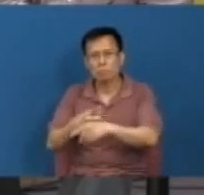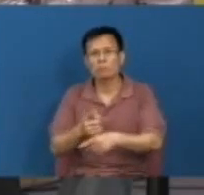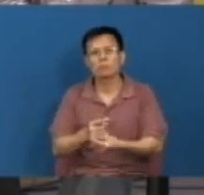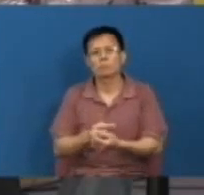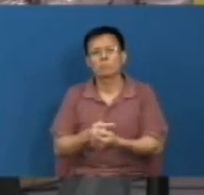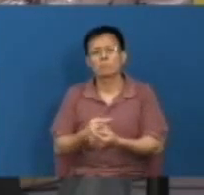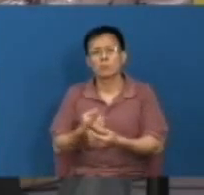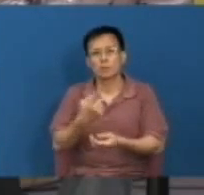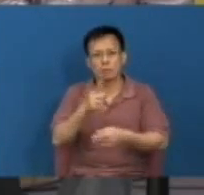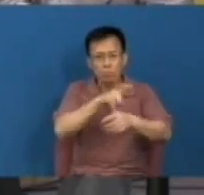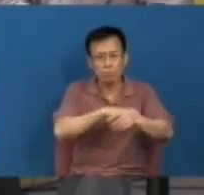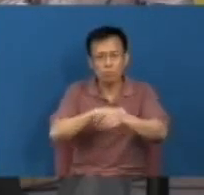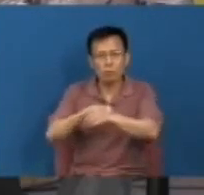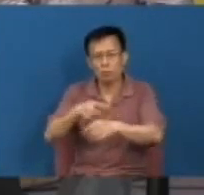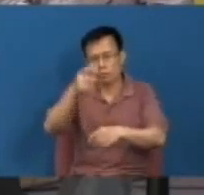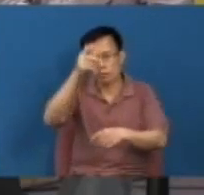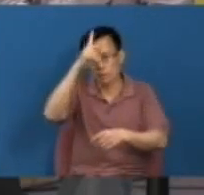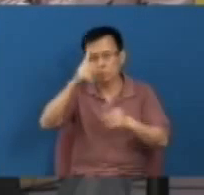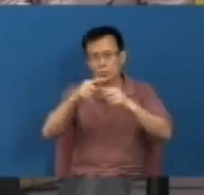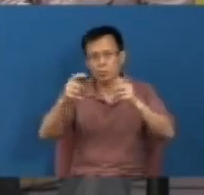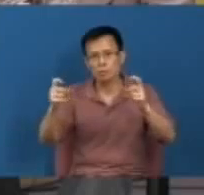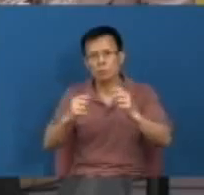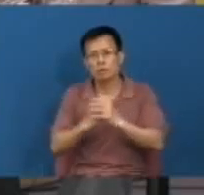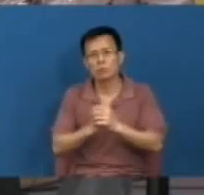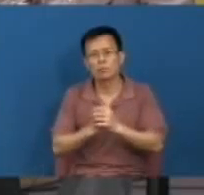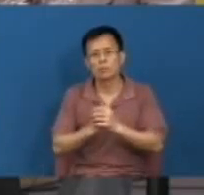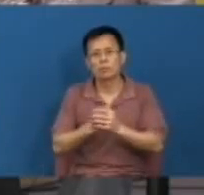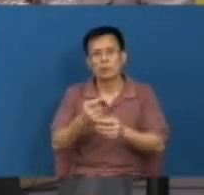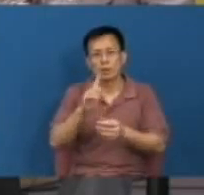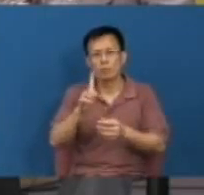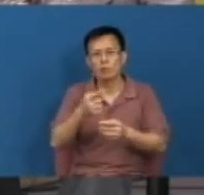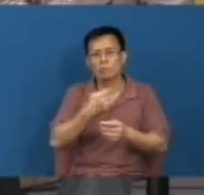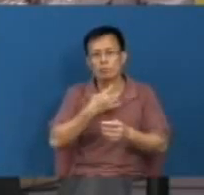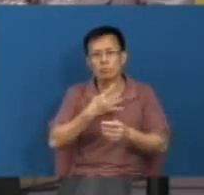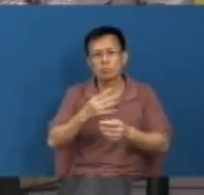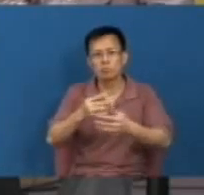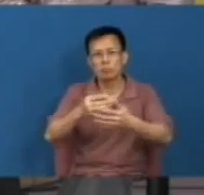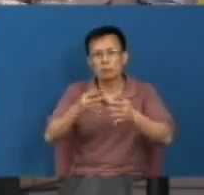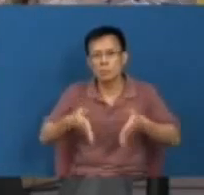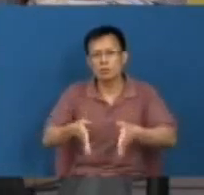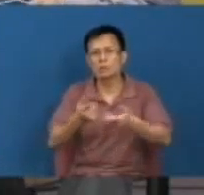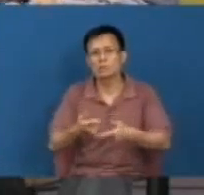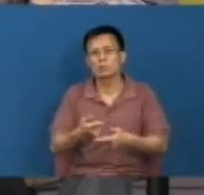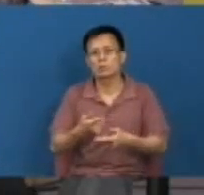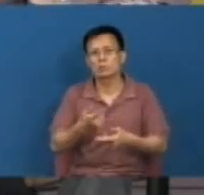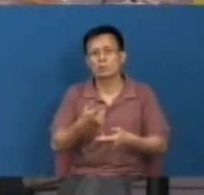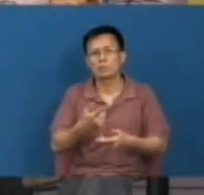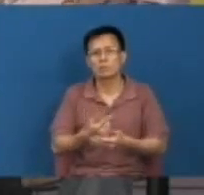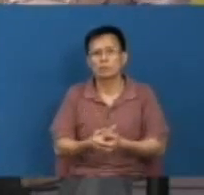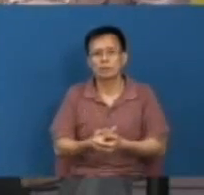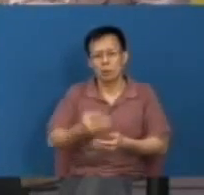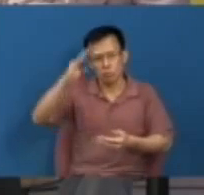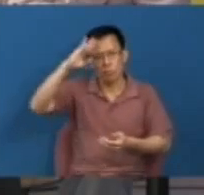間咪要拘捕市建局咧，都要接收你翻嚟解釋話點解你要未經個業主同意或者未經物主同意破壞 把鎖？警務人員點答